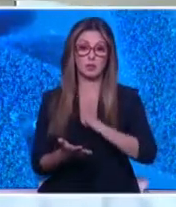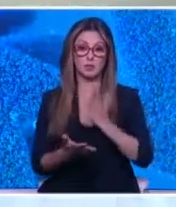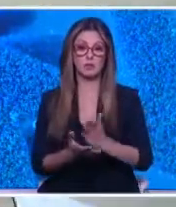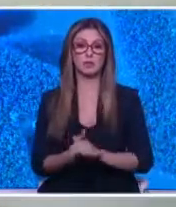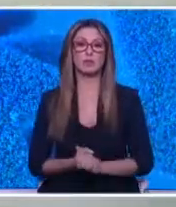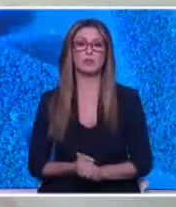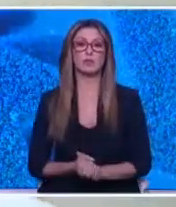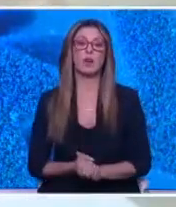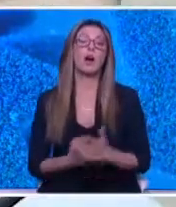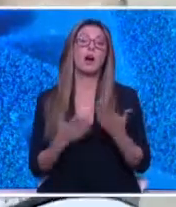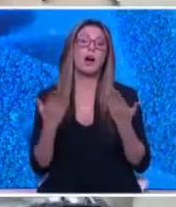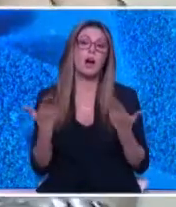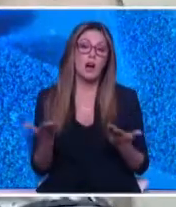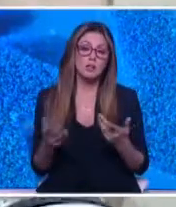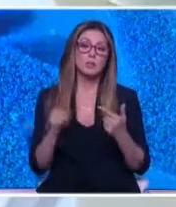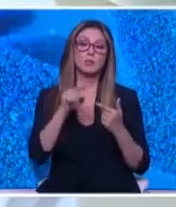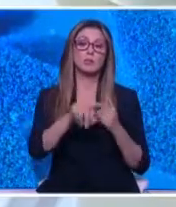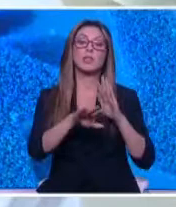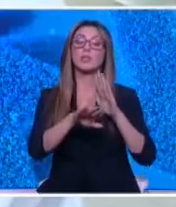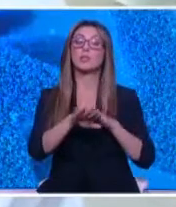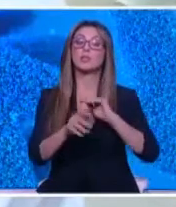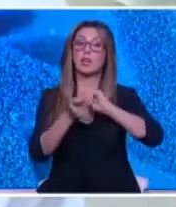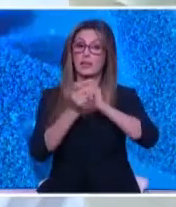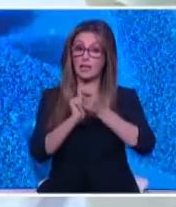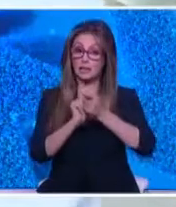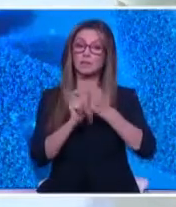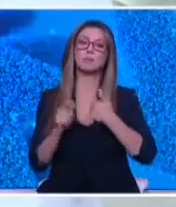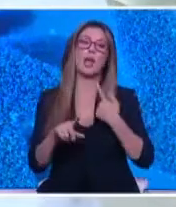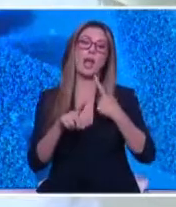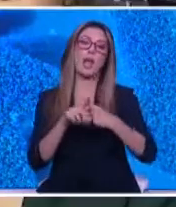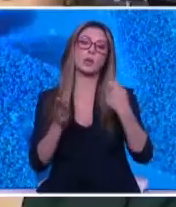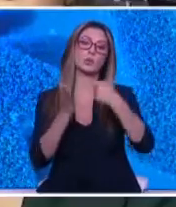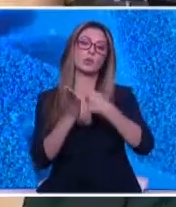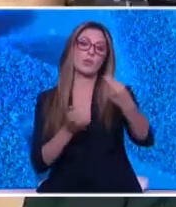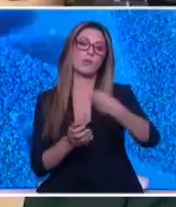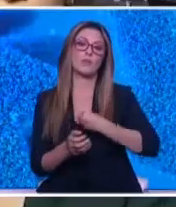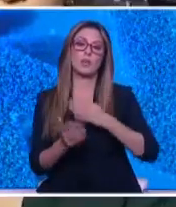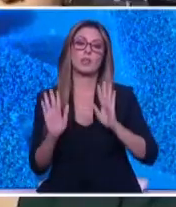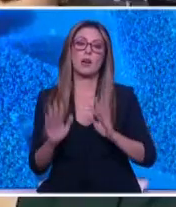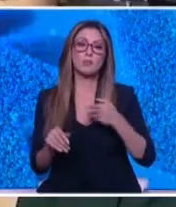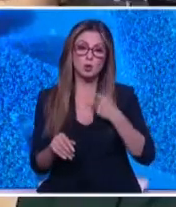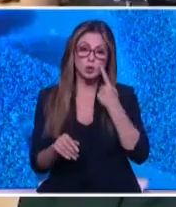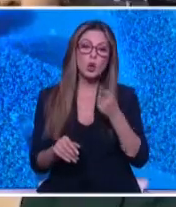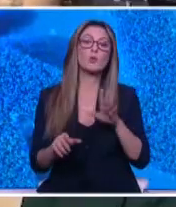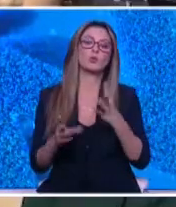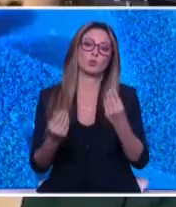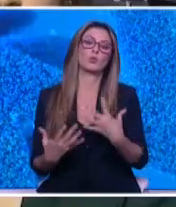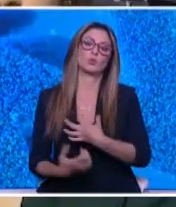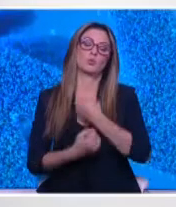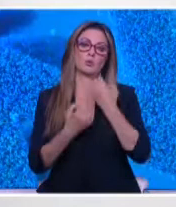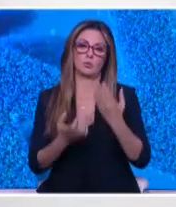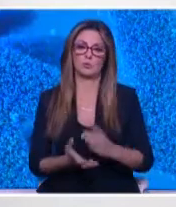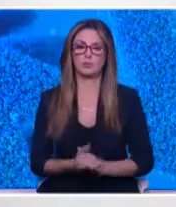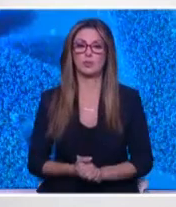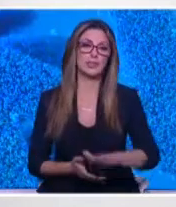dediğimiz. Ancak bu yönetmelikte yapılacak değişiklikle bize ek ücret verilebilir. Ama bunu görememek bizim için çok büyük bir hayal kırıklığı